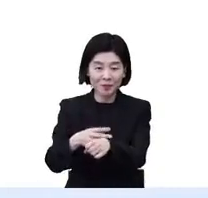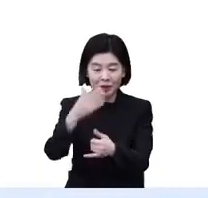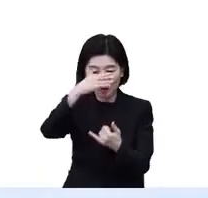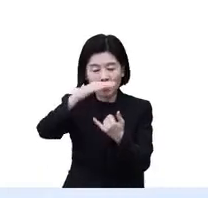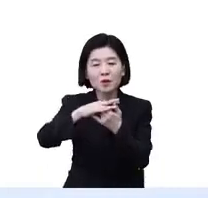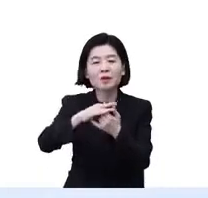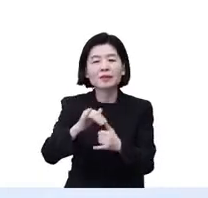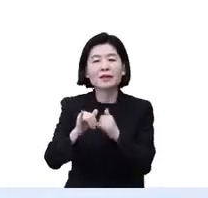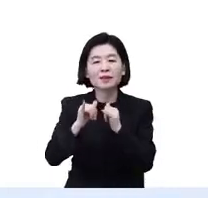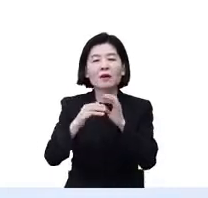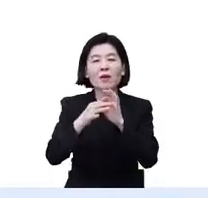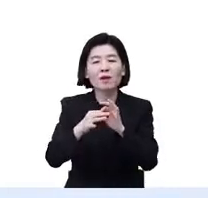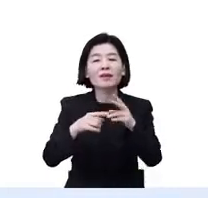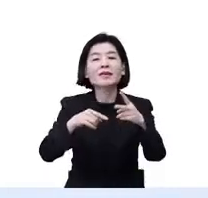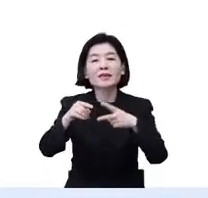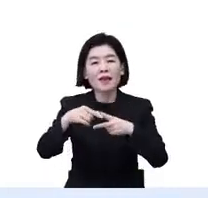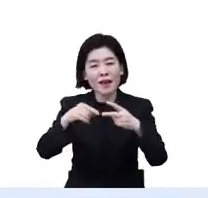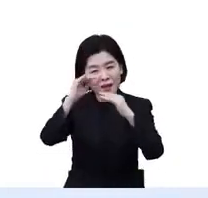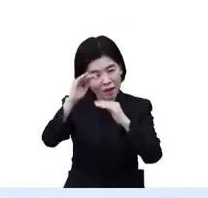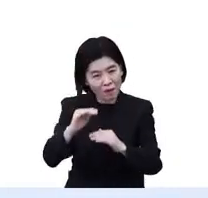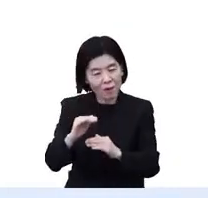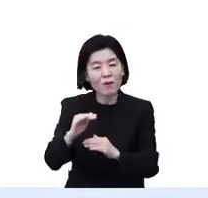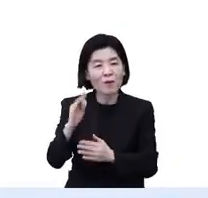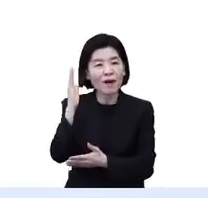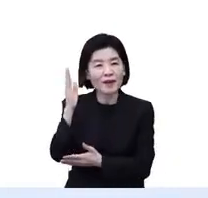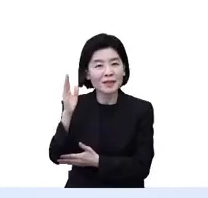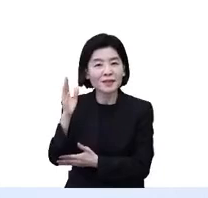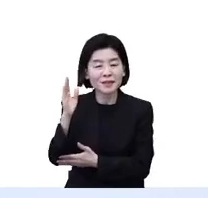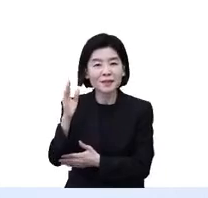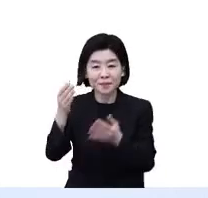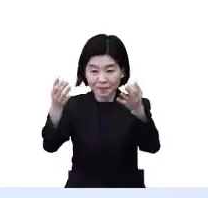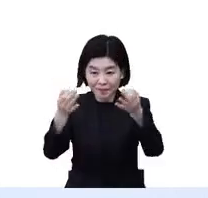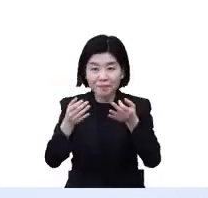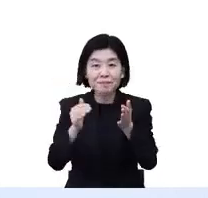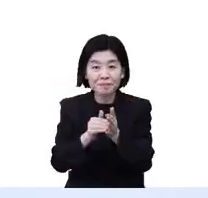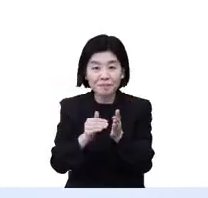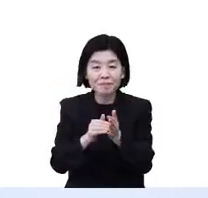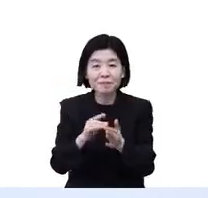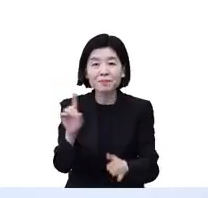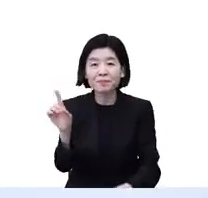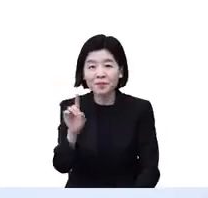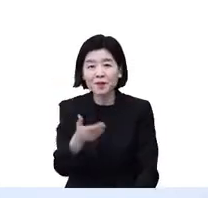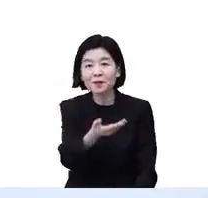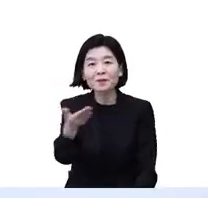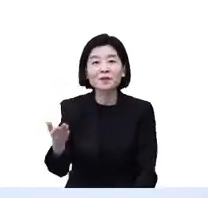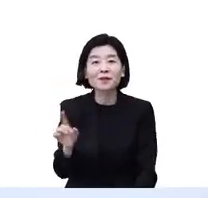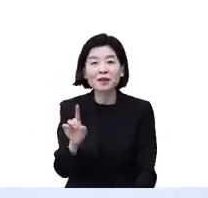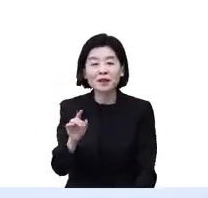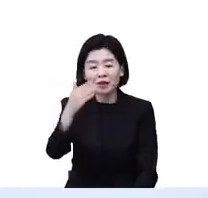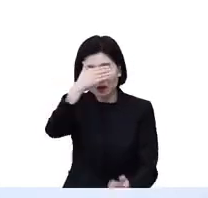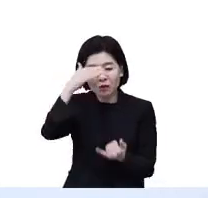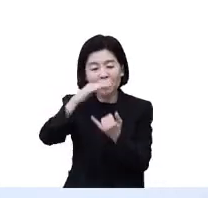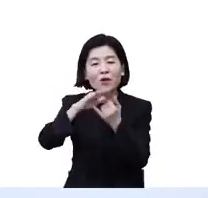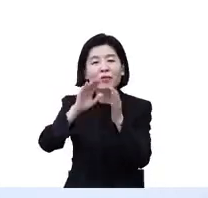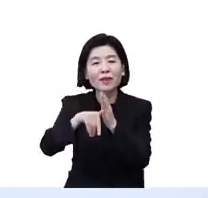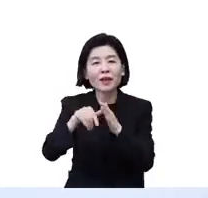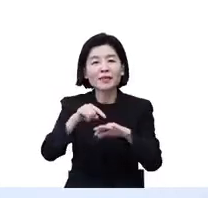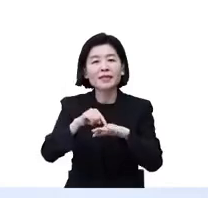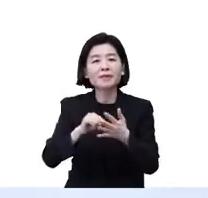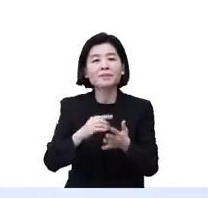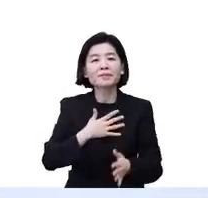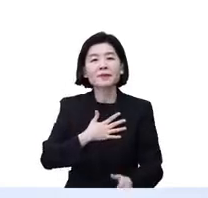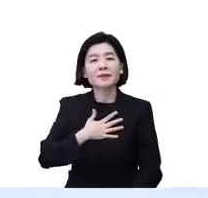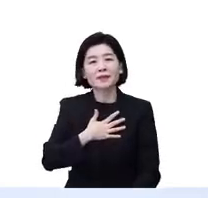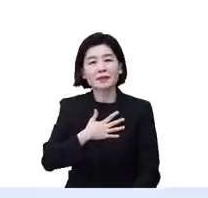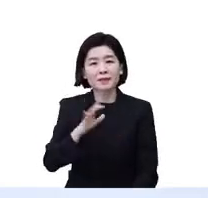자살의 이해에 대한 강의 잘 들었습니다. 여러분들 어떠셨나요? 우리 청소년 시기에는 어떤 심리 상태를